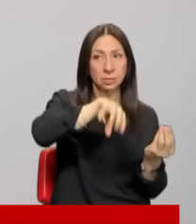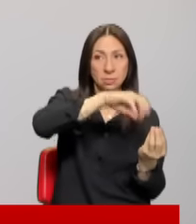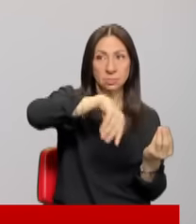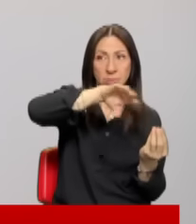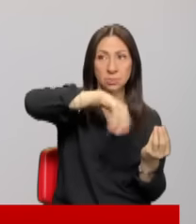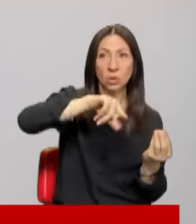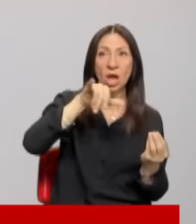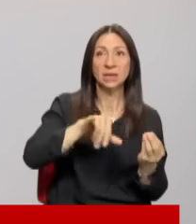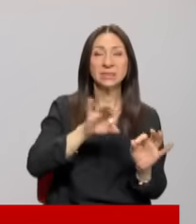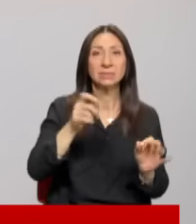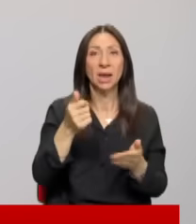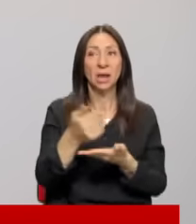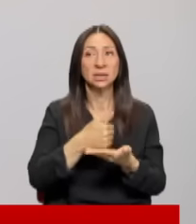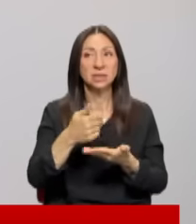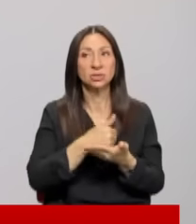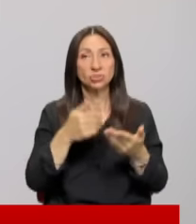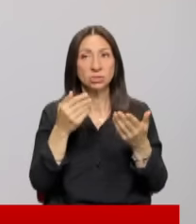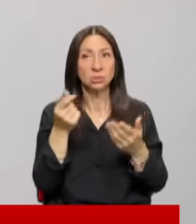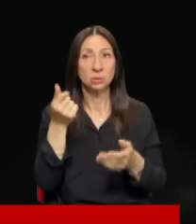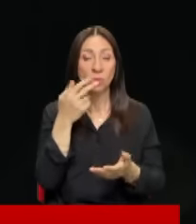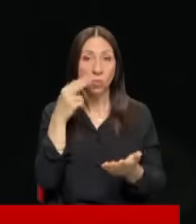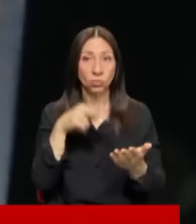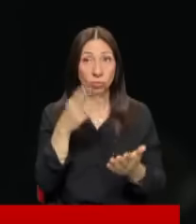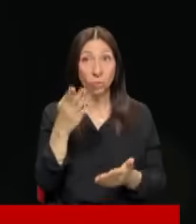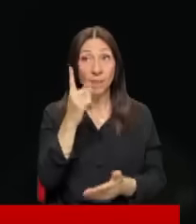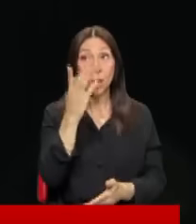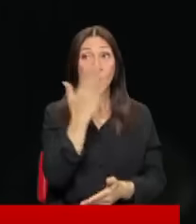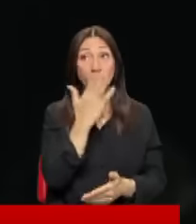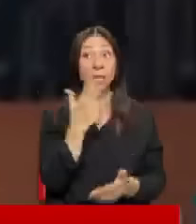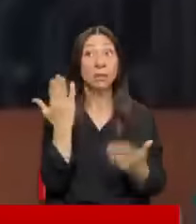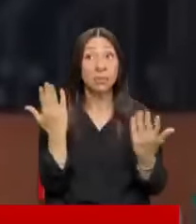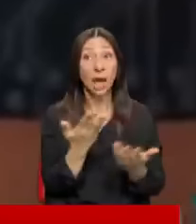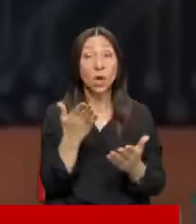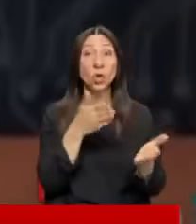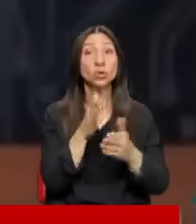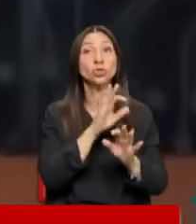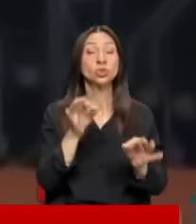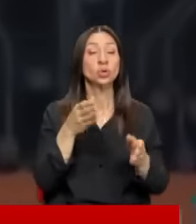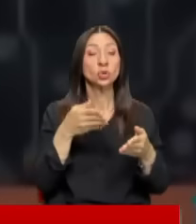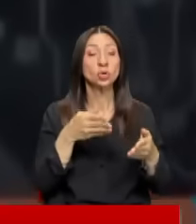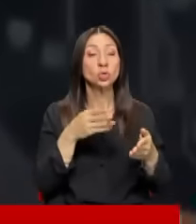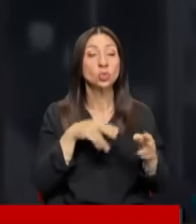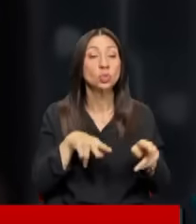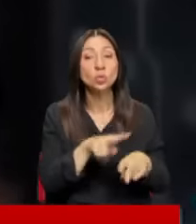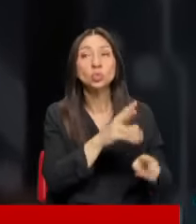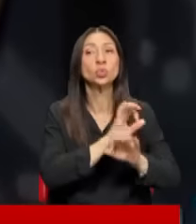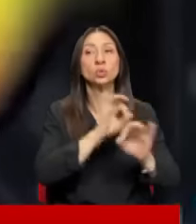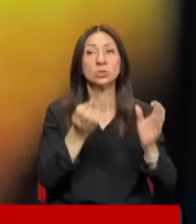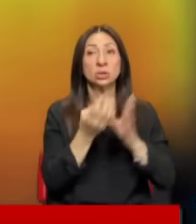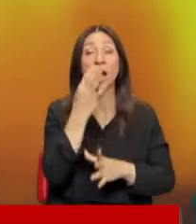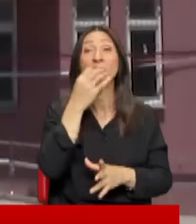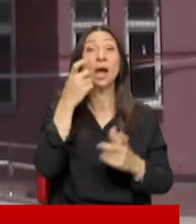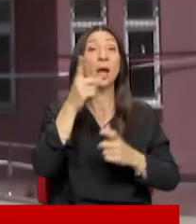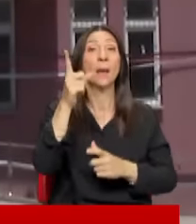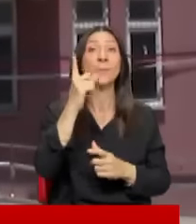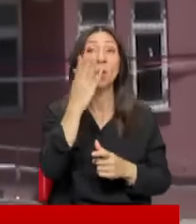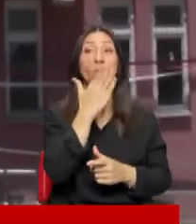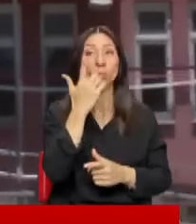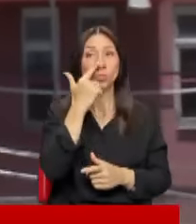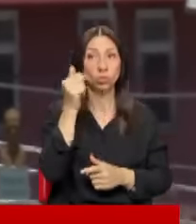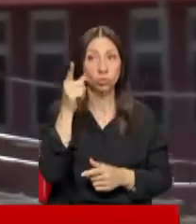yatırarak buradan haksız kazanç elde ettiği haberini okuduk. Bir okulda daha yolsuzluk, usulsüzlük iddiaları. Bu kez Ankara'da bir